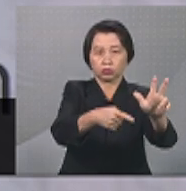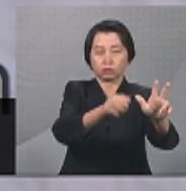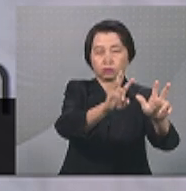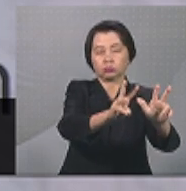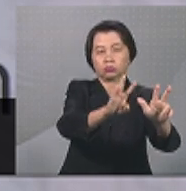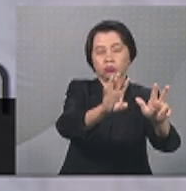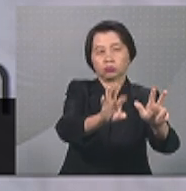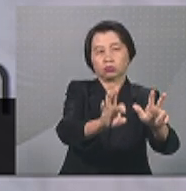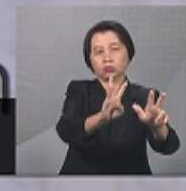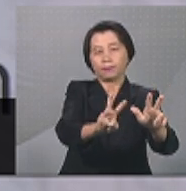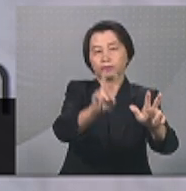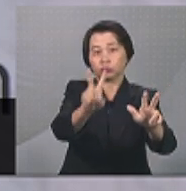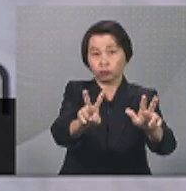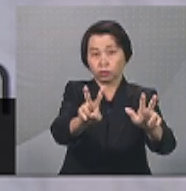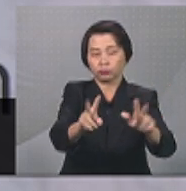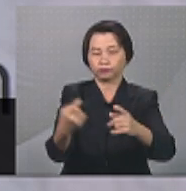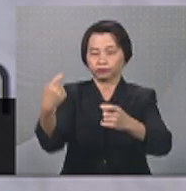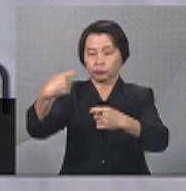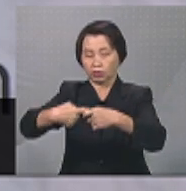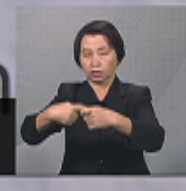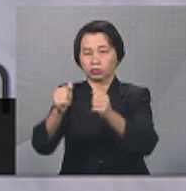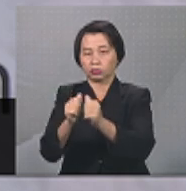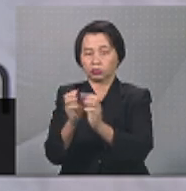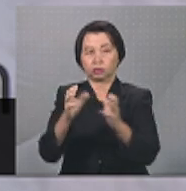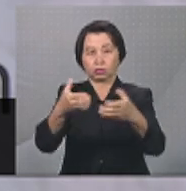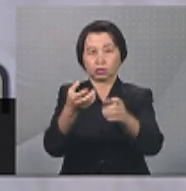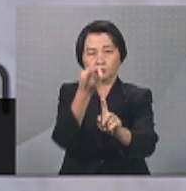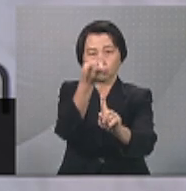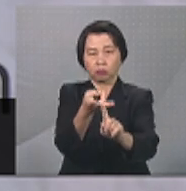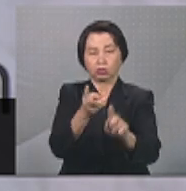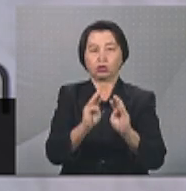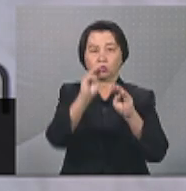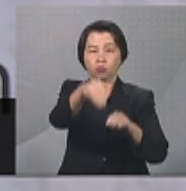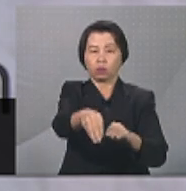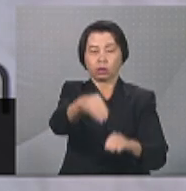3,662 yang berkaitan dengan kluster Hospital Pakar Muar Johor.